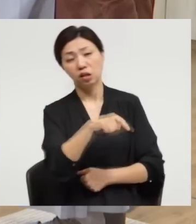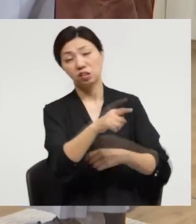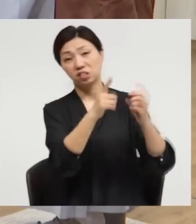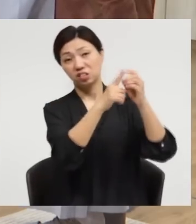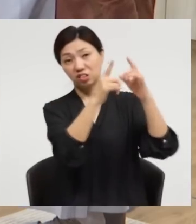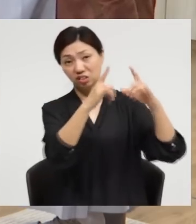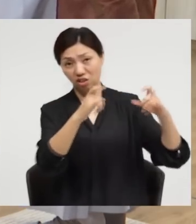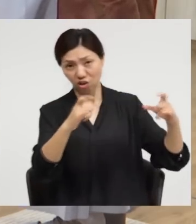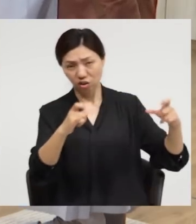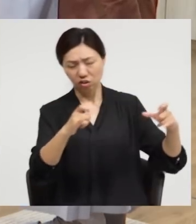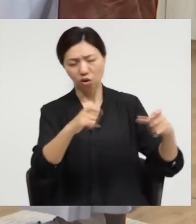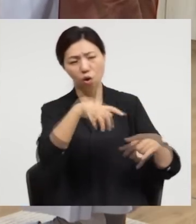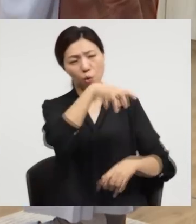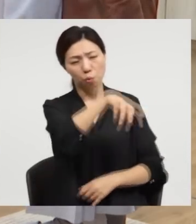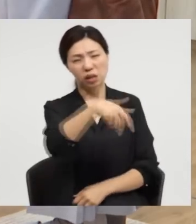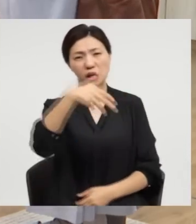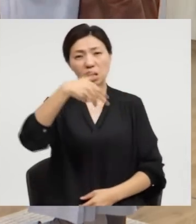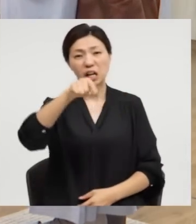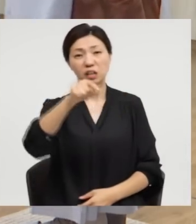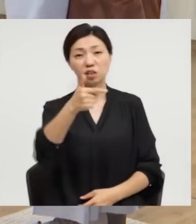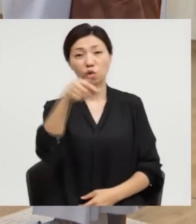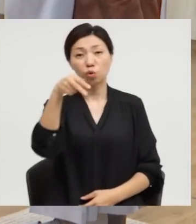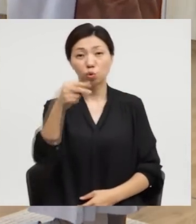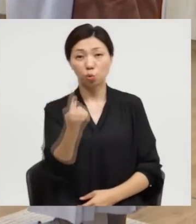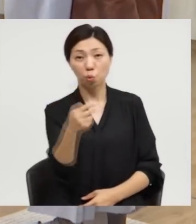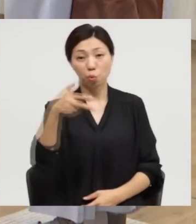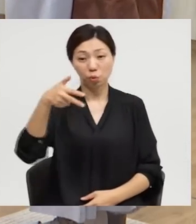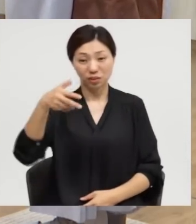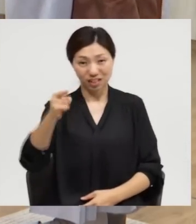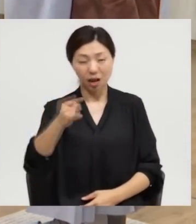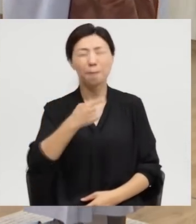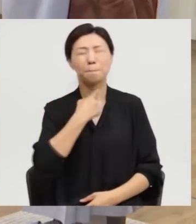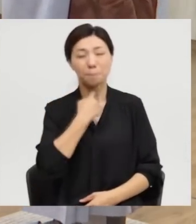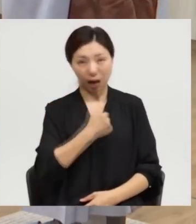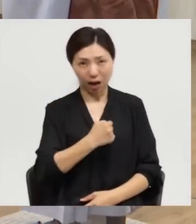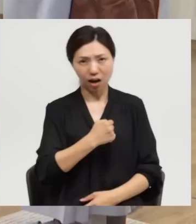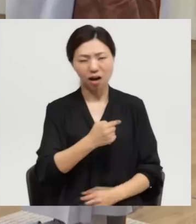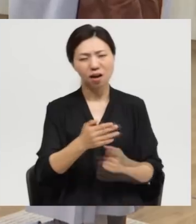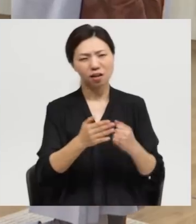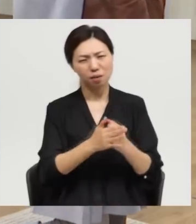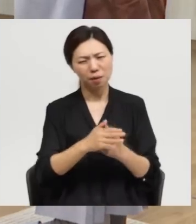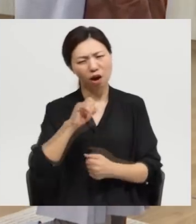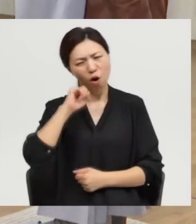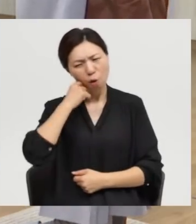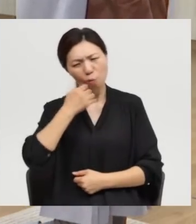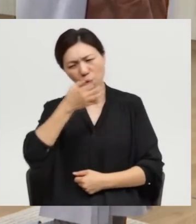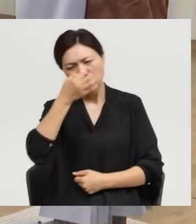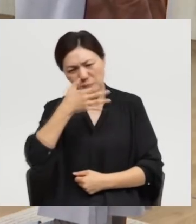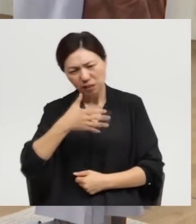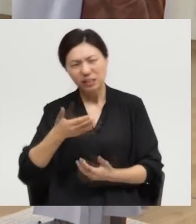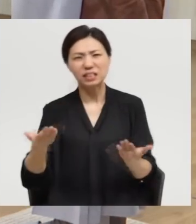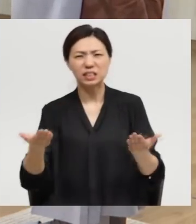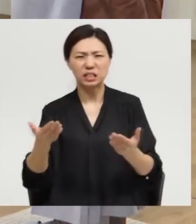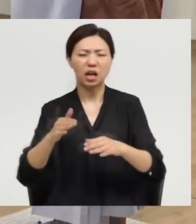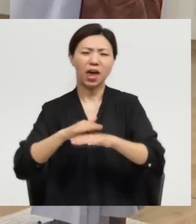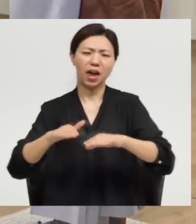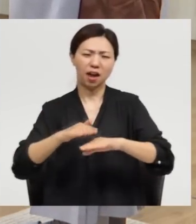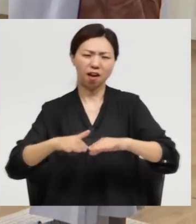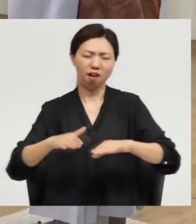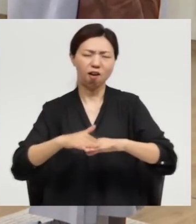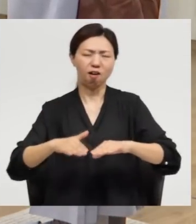그간 천도제를 지내왔고, 그 덕에 어려웠던 일들이 잘 해결되어 왔다고 개인적으로는 믿고